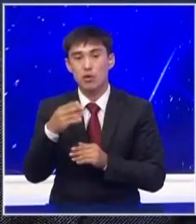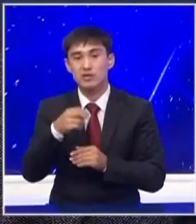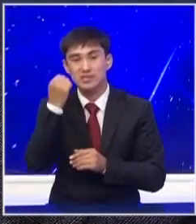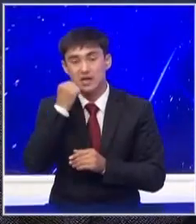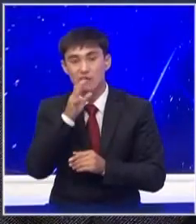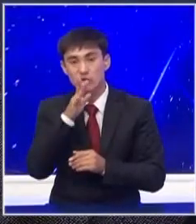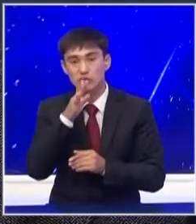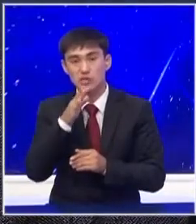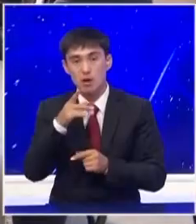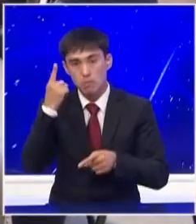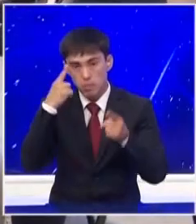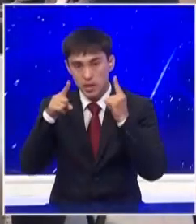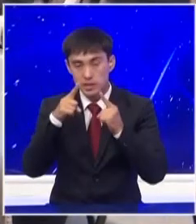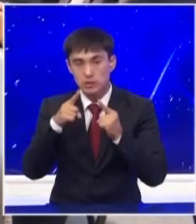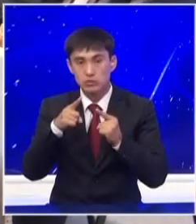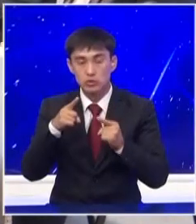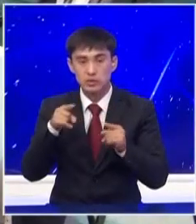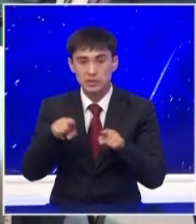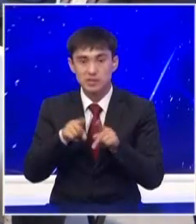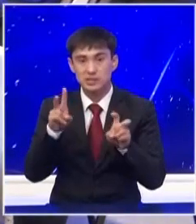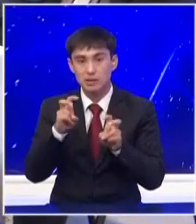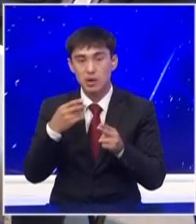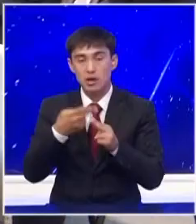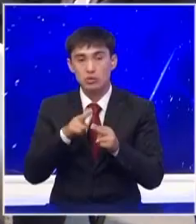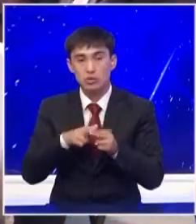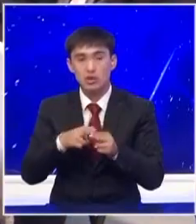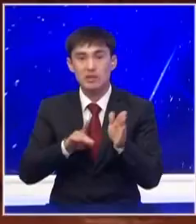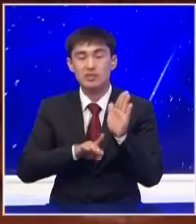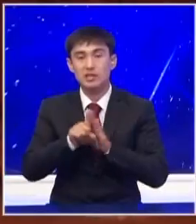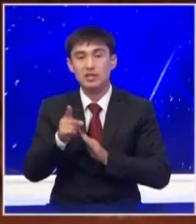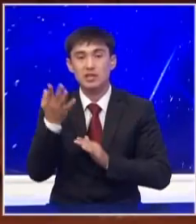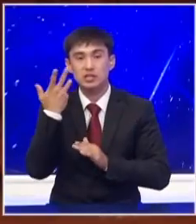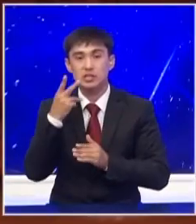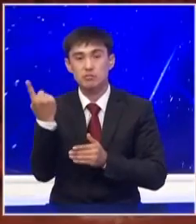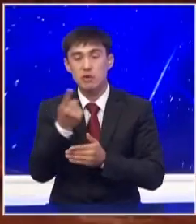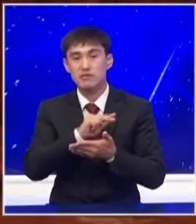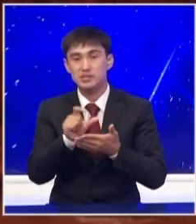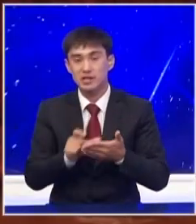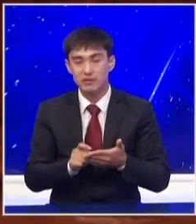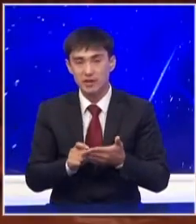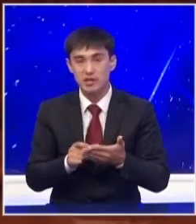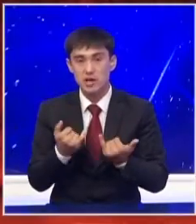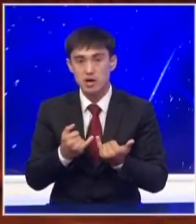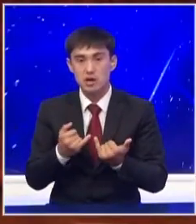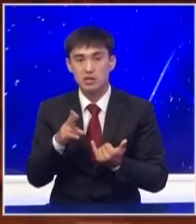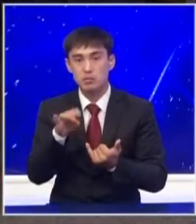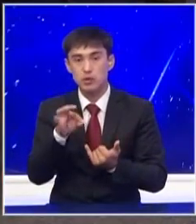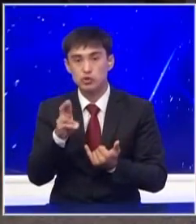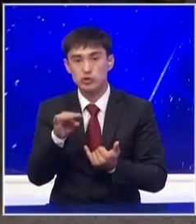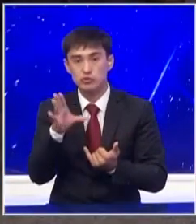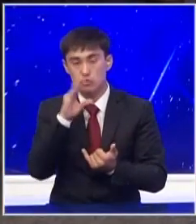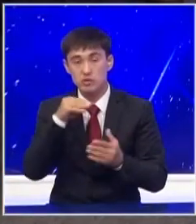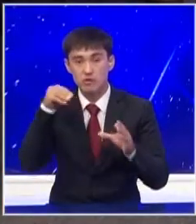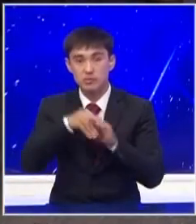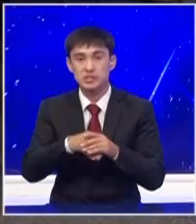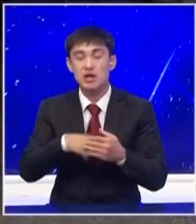перо седовласого поэта также остро, как и в те годы, когда он только начинал писать свои первые стихотворения. Причем Кыдыр Байдюсенов сумел совместить